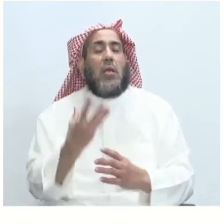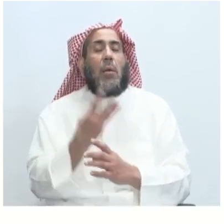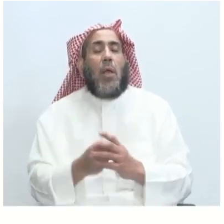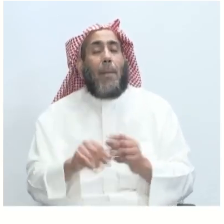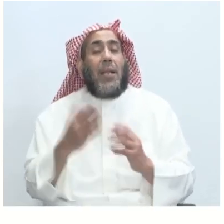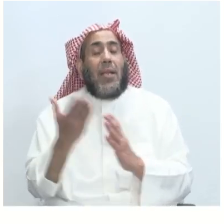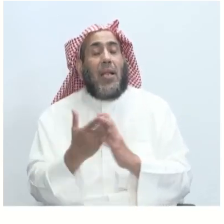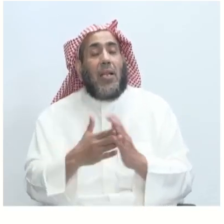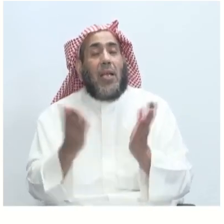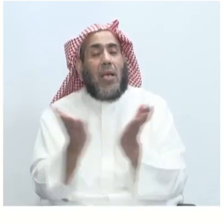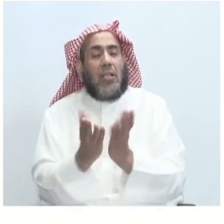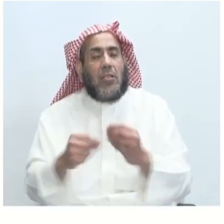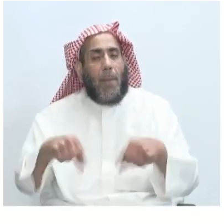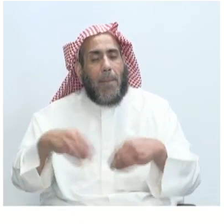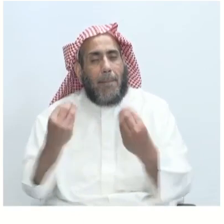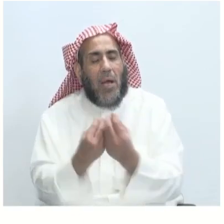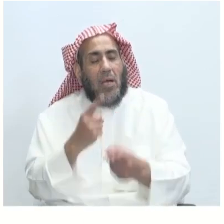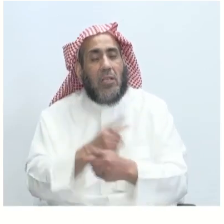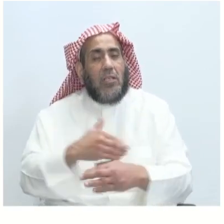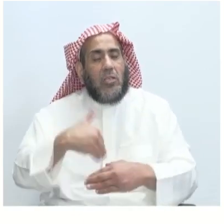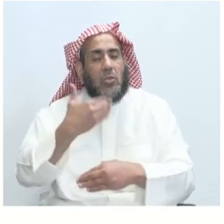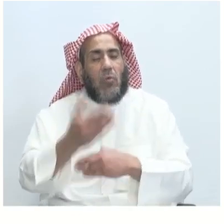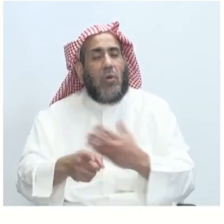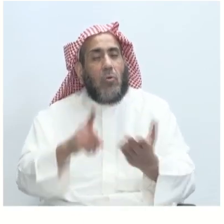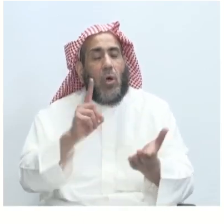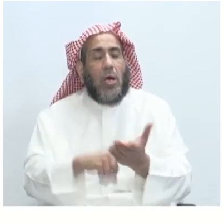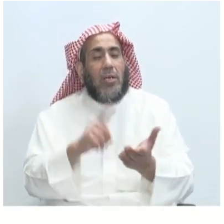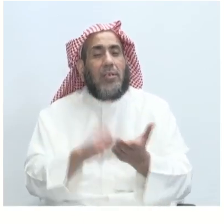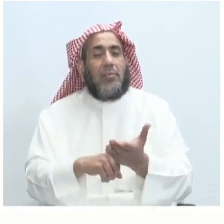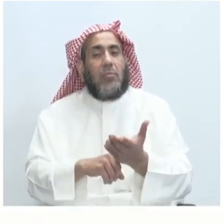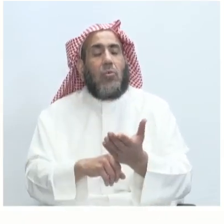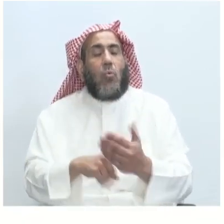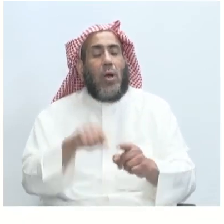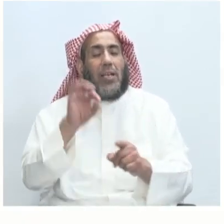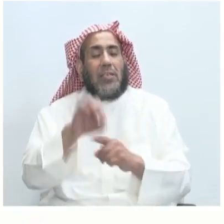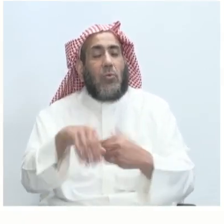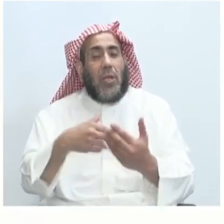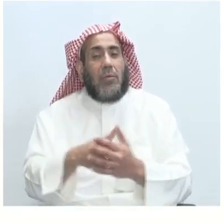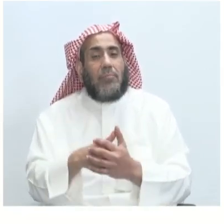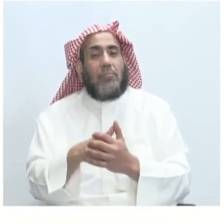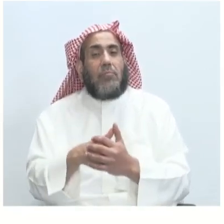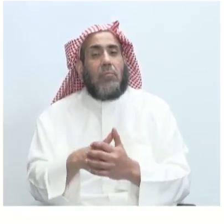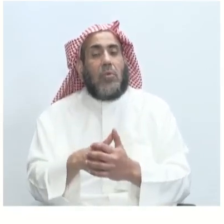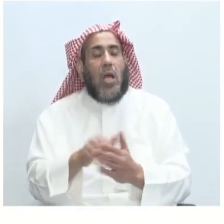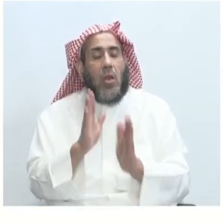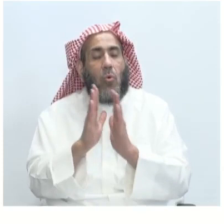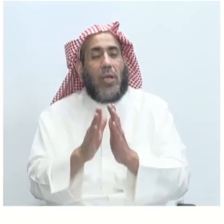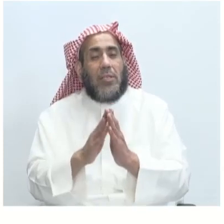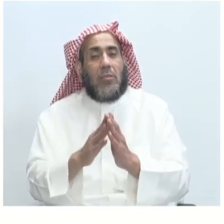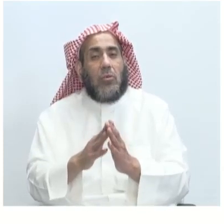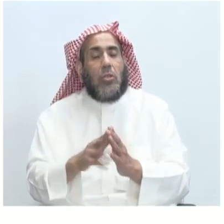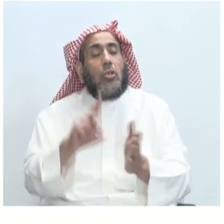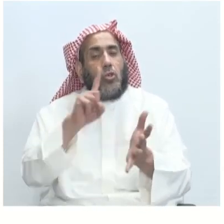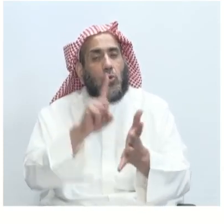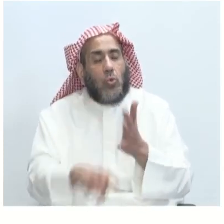من خلال هذا الدرس باذن الله انا وانتم سوف نحقق ونصل الى ال نحدد